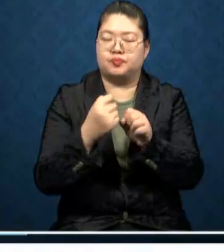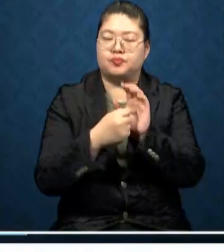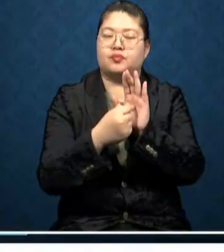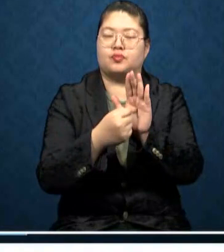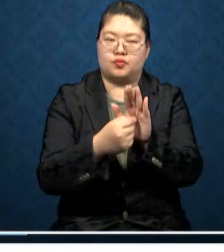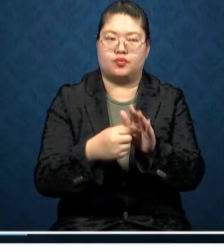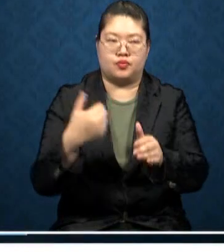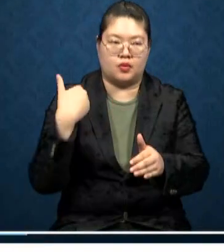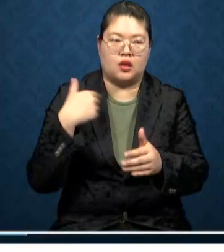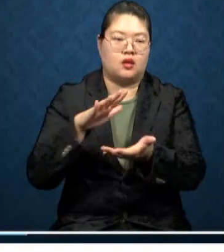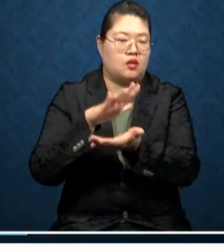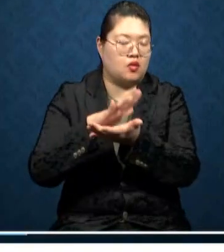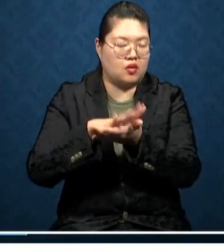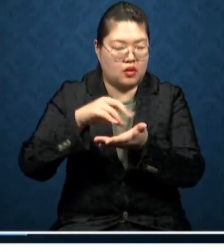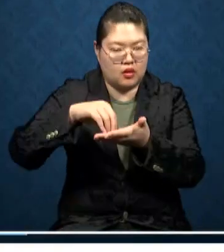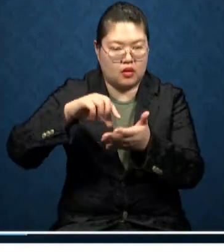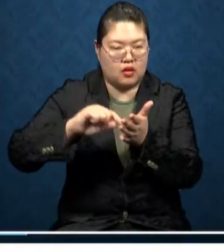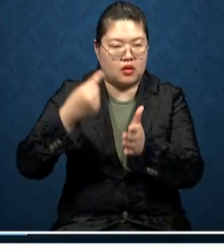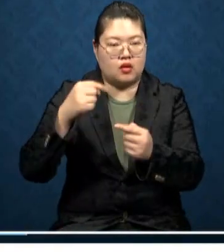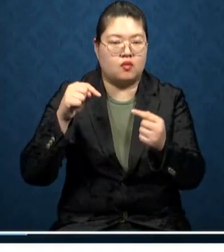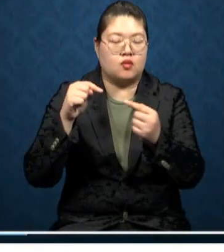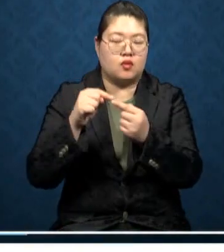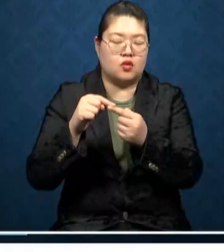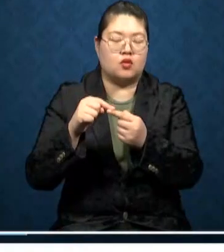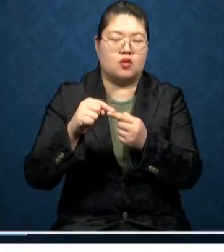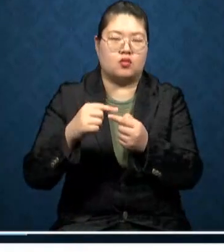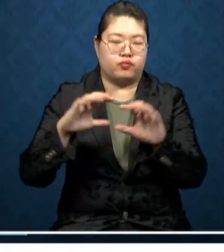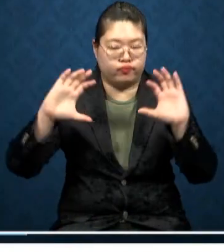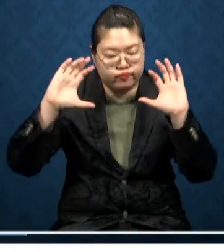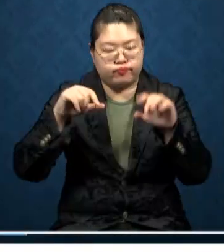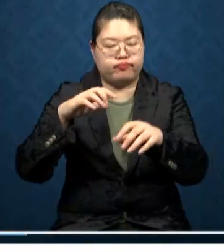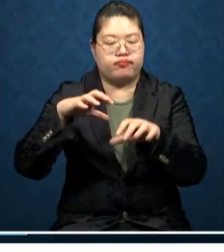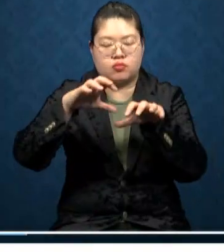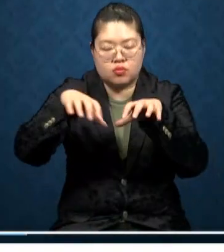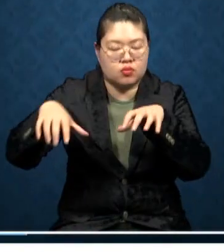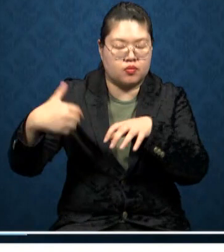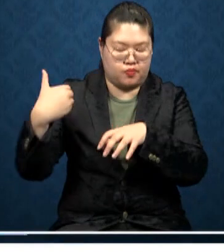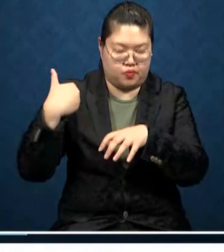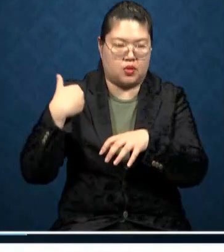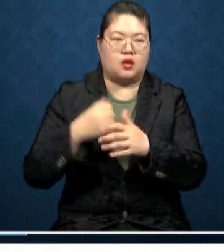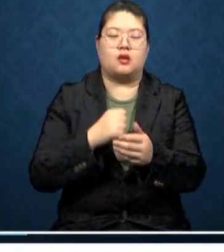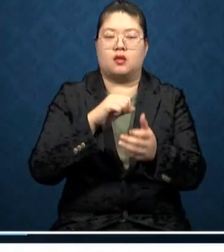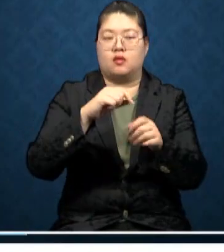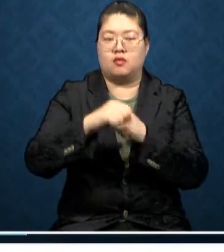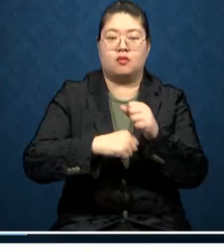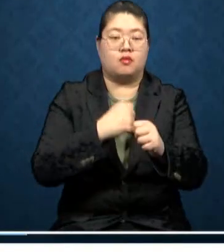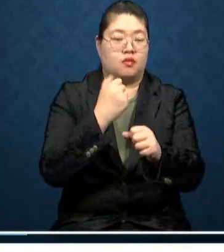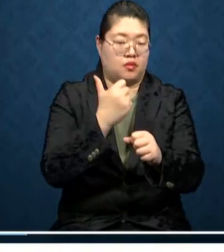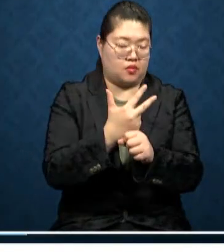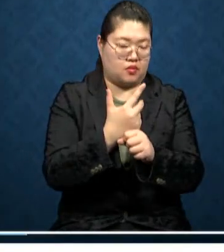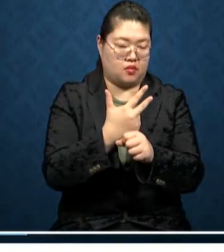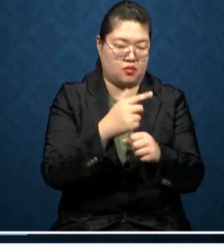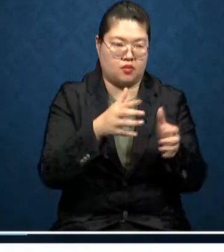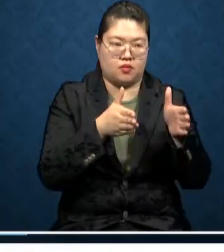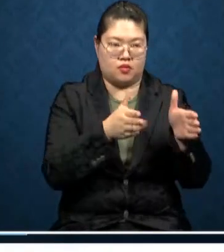ภาคการศึกษาจะเริ่มที่สถาบันการศึกษาต้นแบบที่มีอยู่ระยะที่ 1ในห่วง3ปีแรกจะเริ่มจากบุคคลต้น